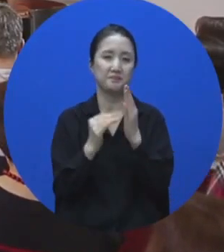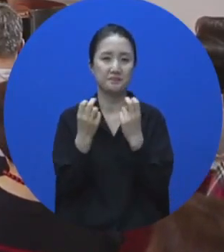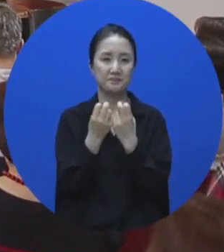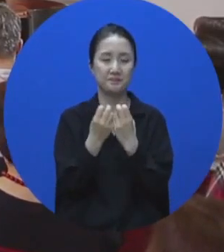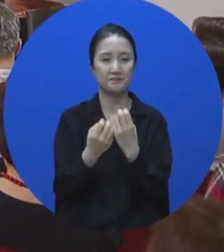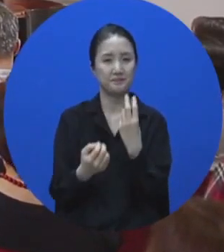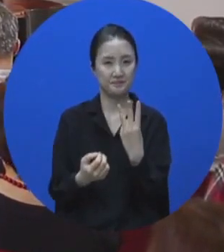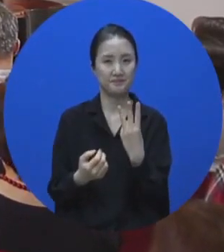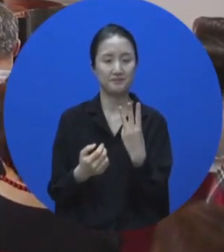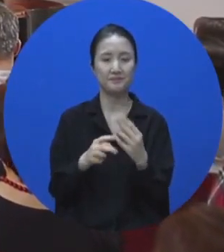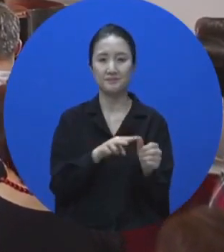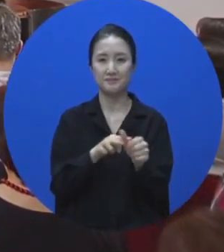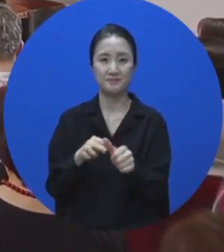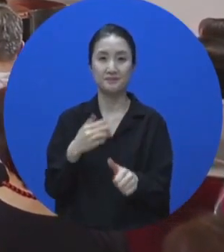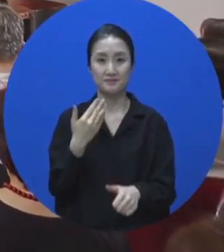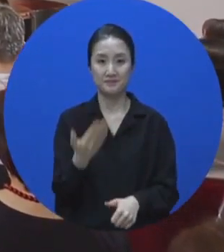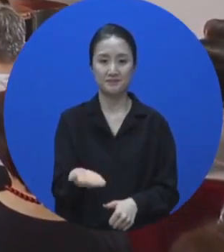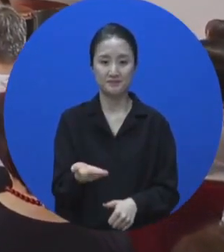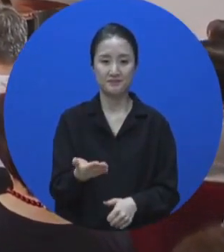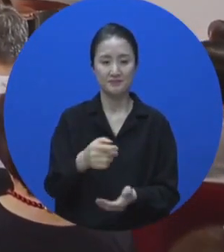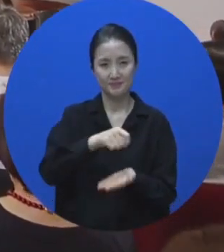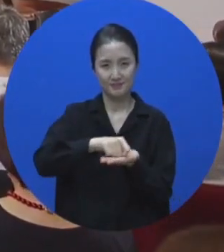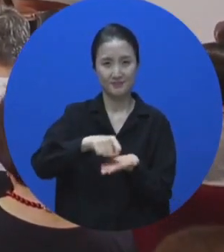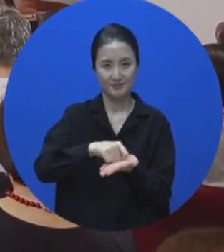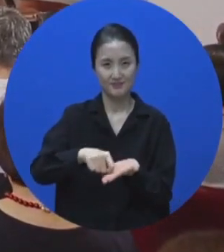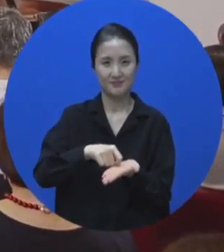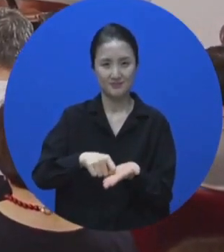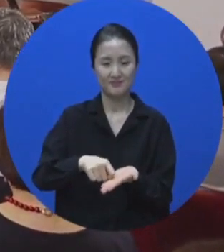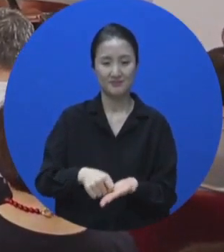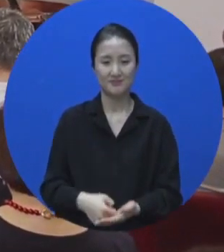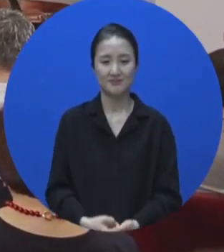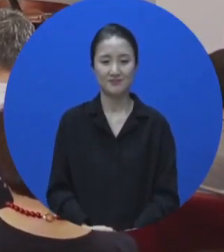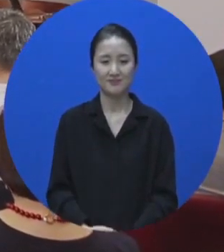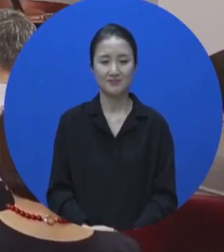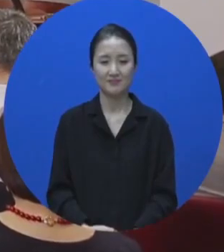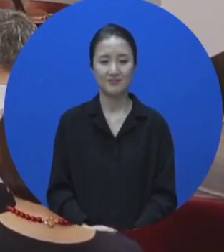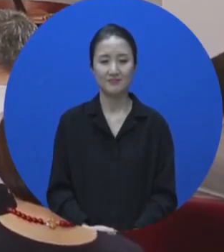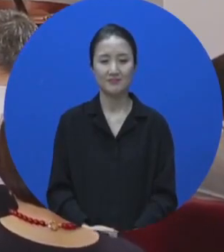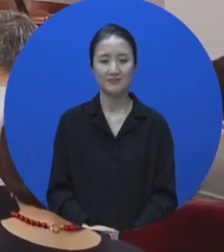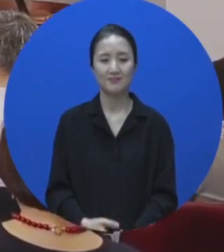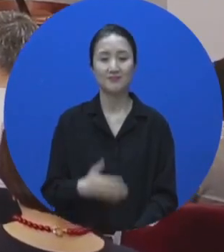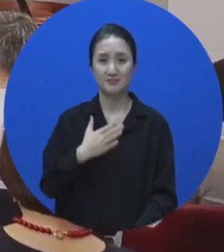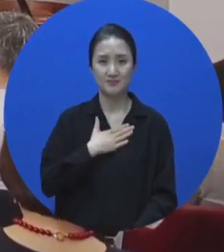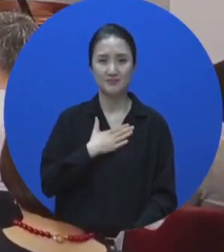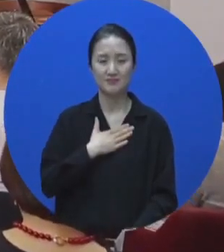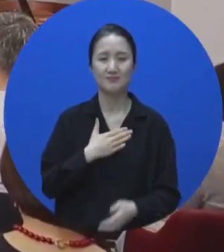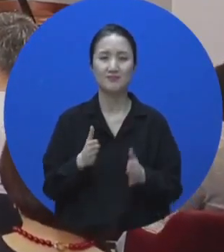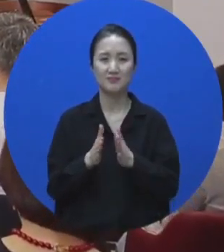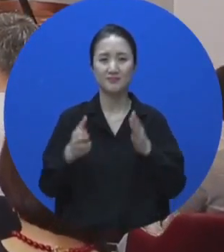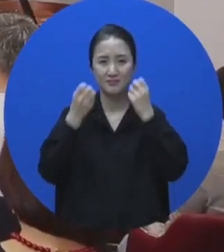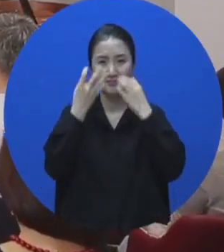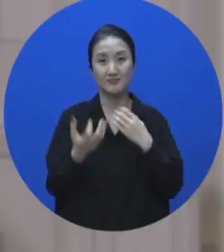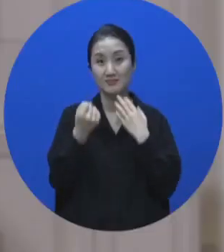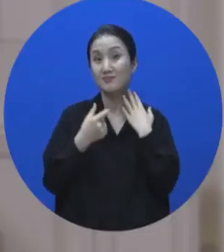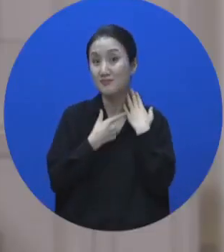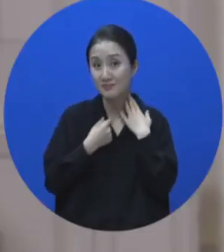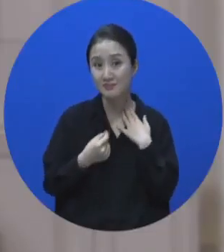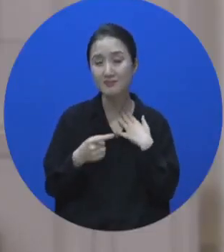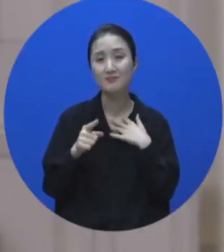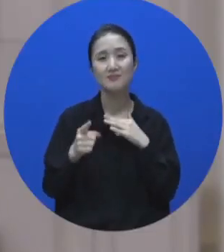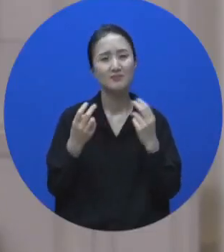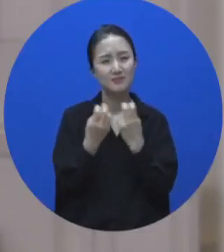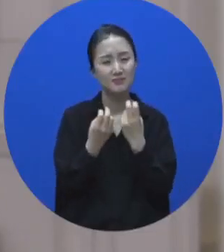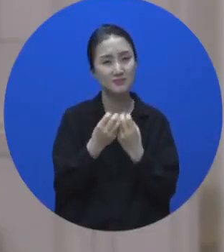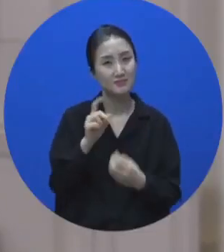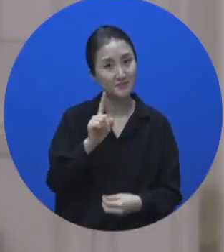당청 비법 3가지를 알려드리겠습니다 지금부터 또 적으셔야 돼요 어 나도 3 아파트를